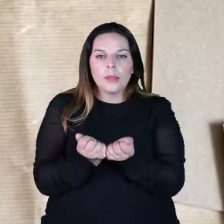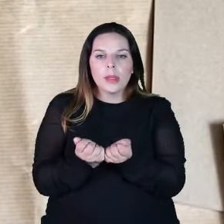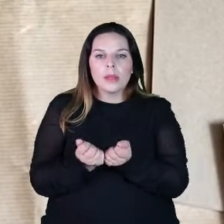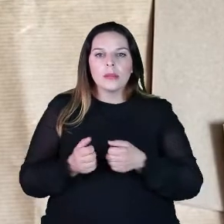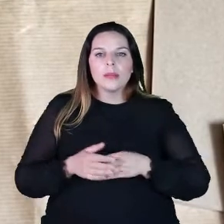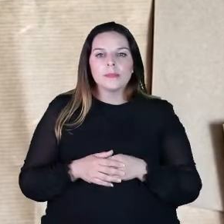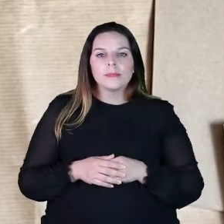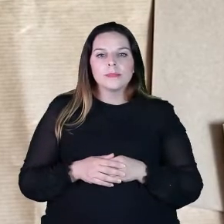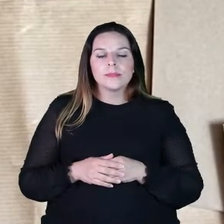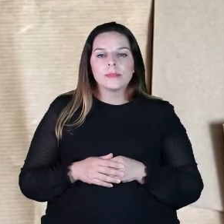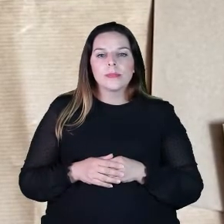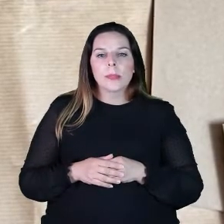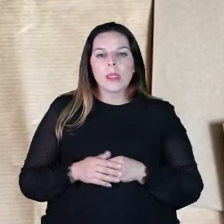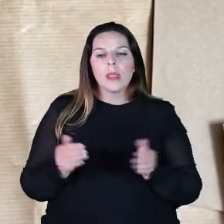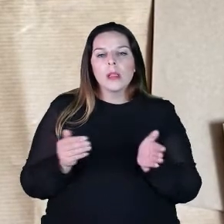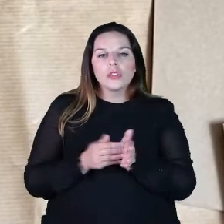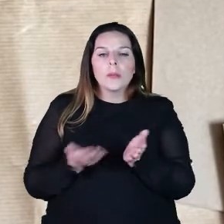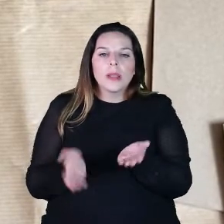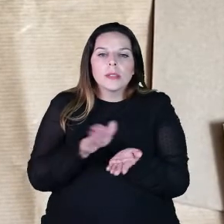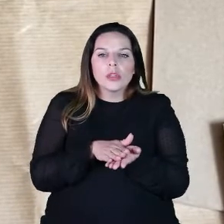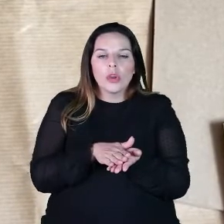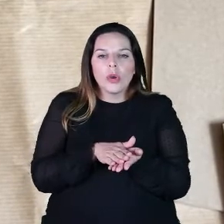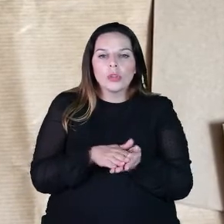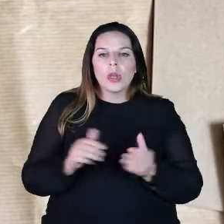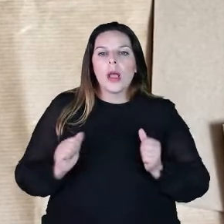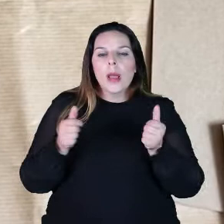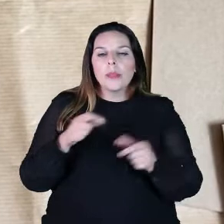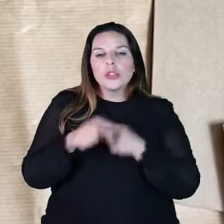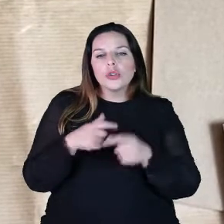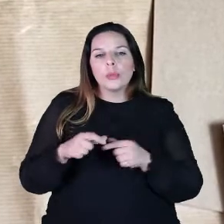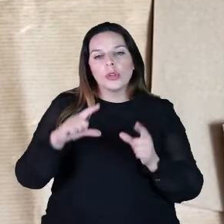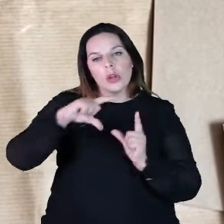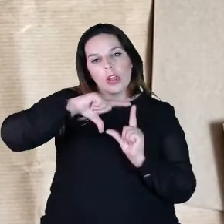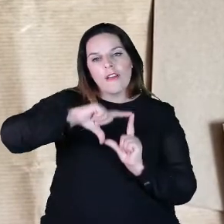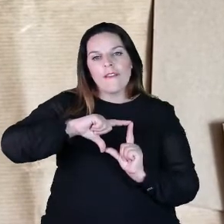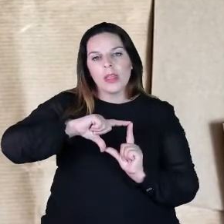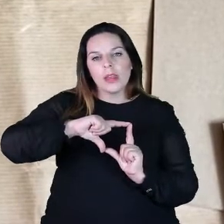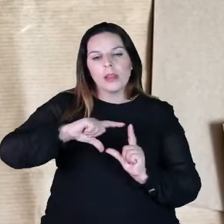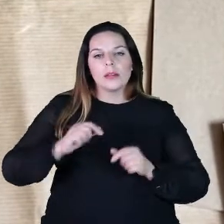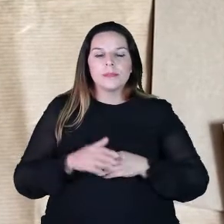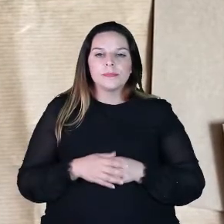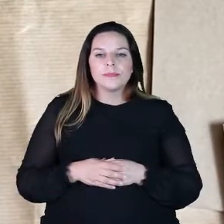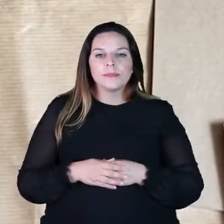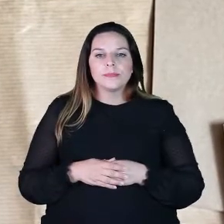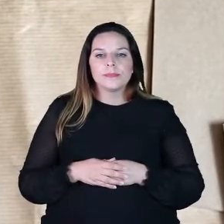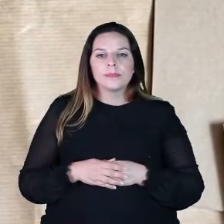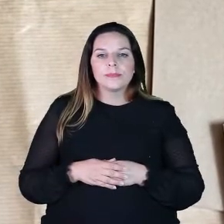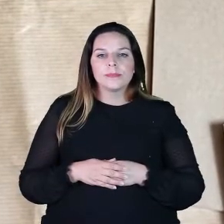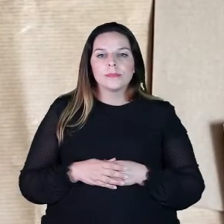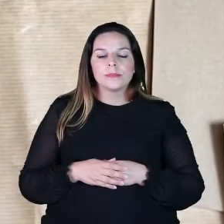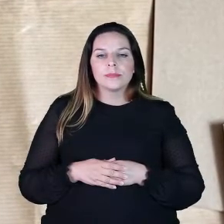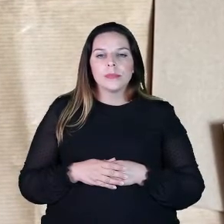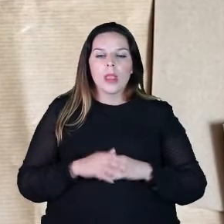żeby wydobyć z niej kwadrat, zginasz ten krótszy bok do dłuższego od rogu.